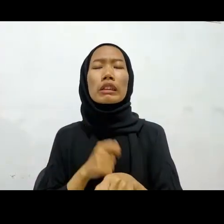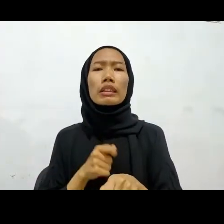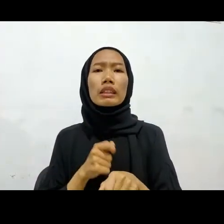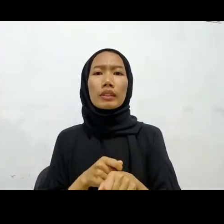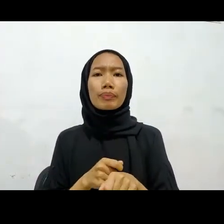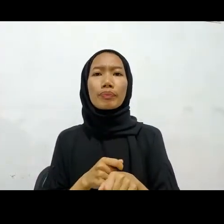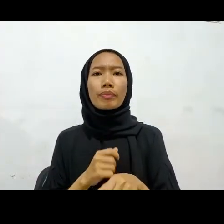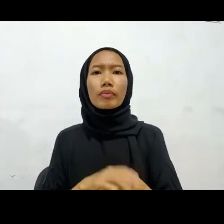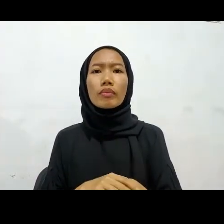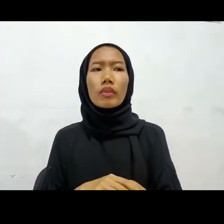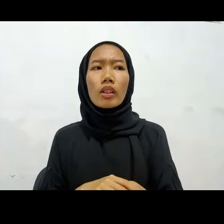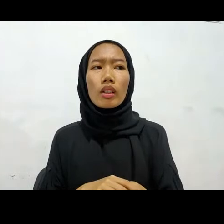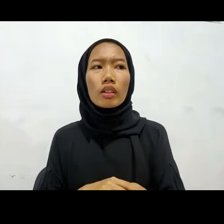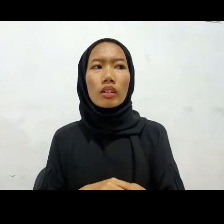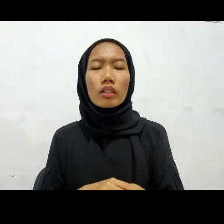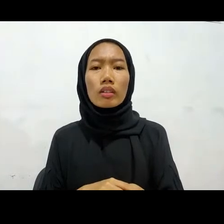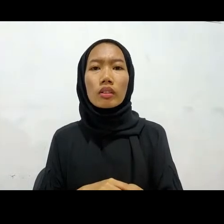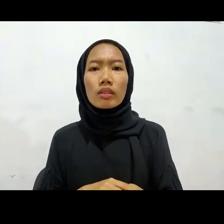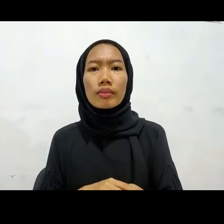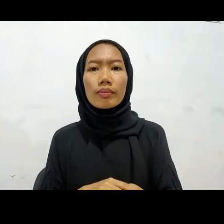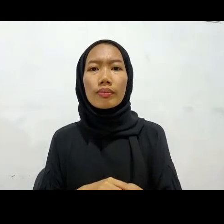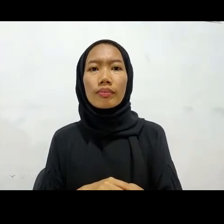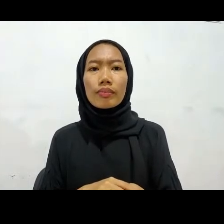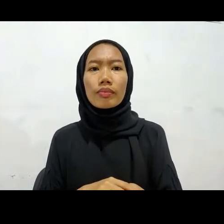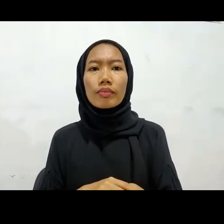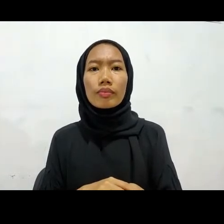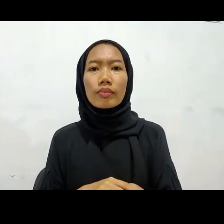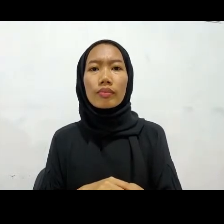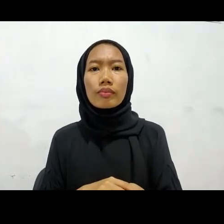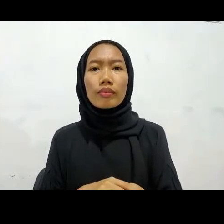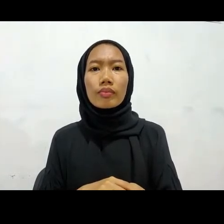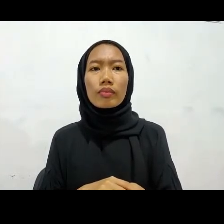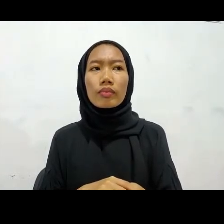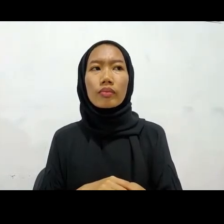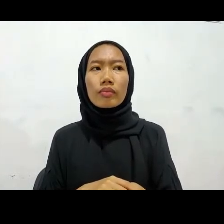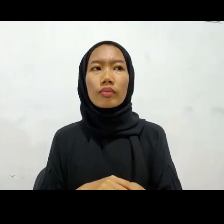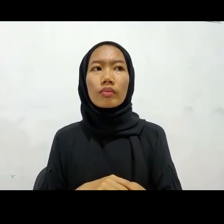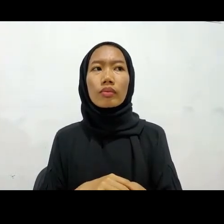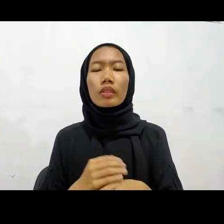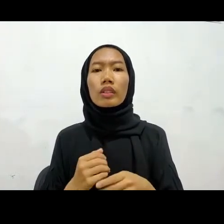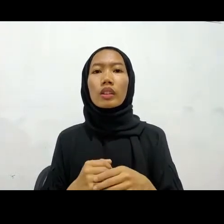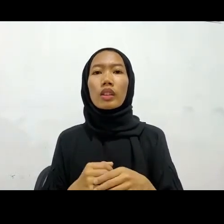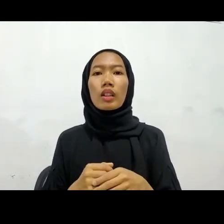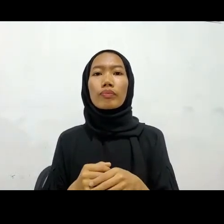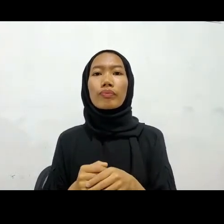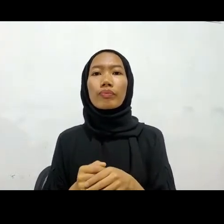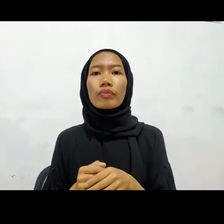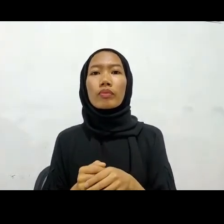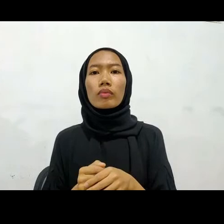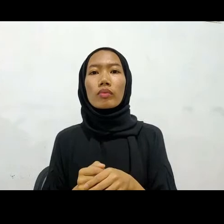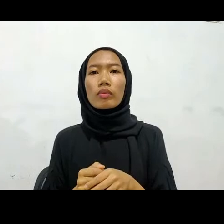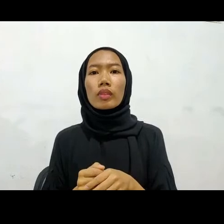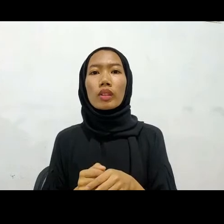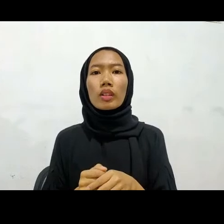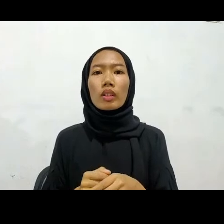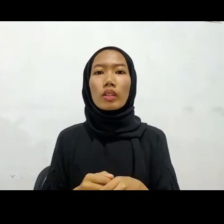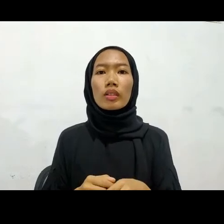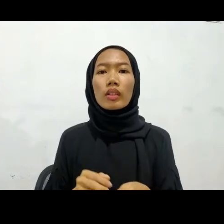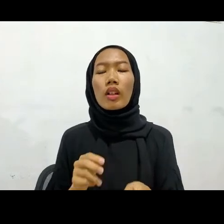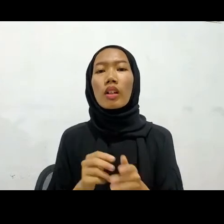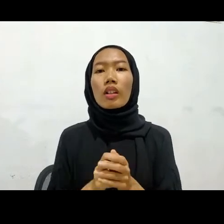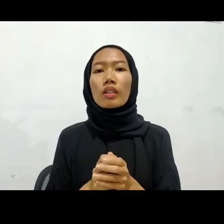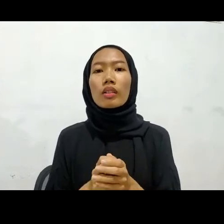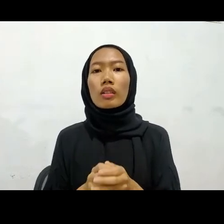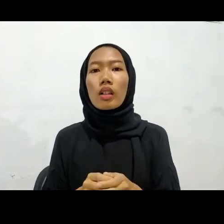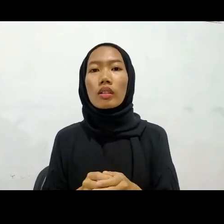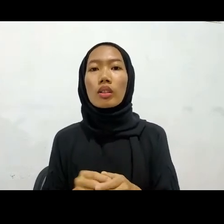Banyak penelitian saya itu tentang healthcare financing, termasuk untuk JKN, untuk beberapa isu termasuk kesehatan